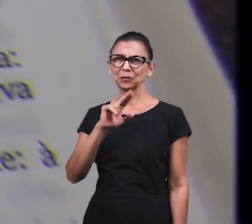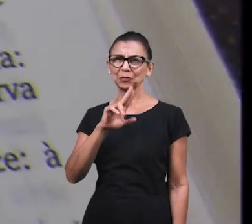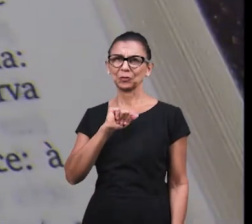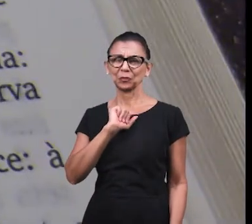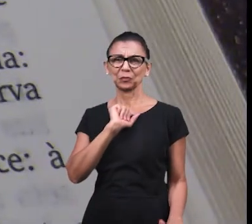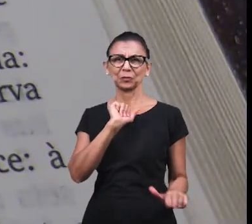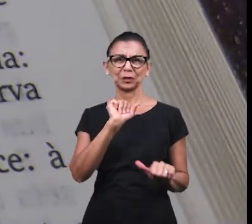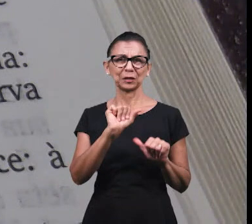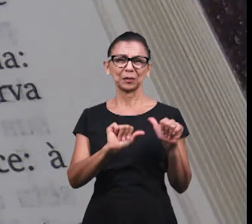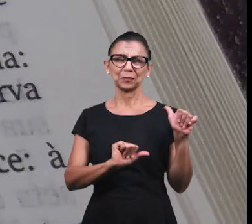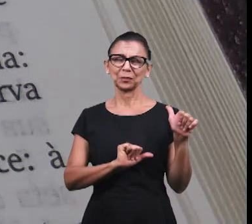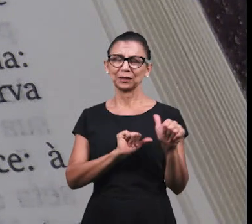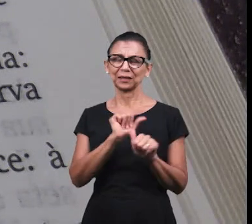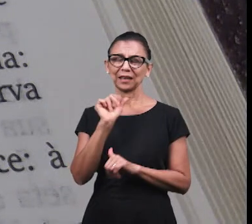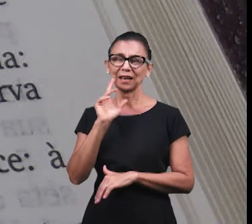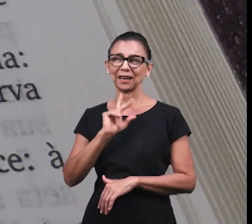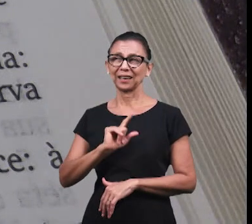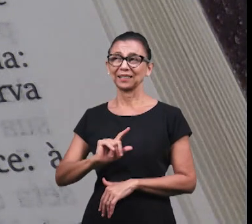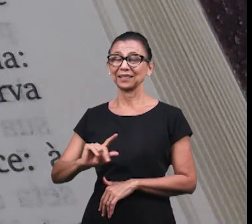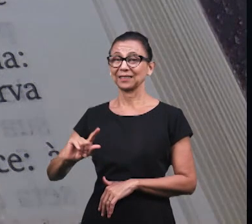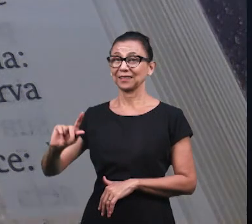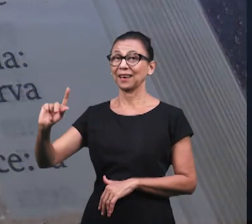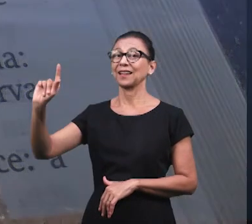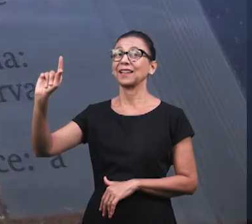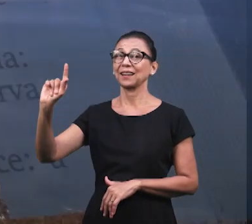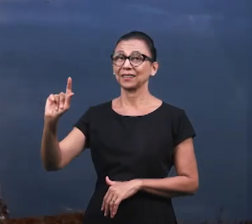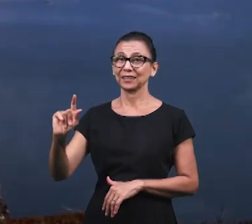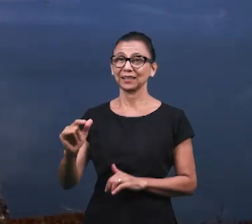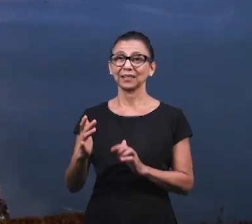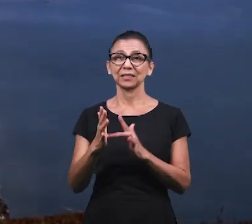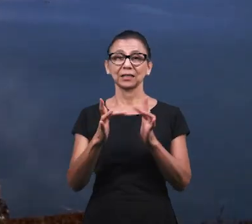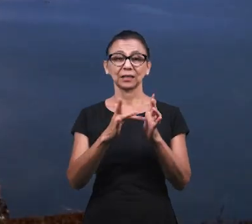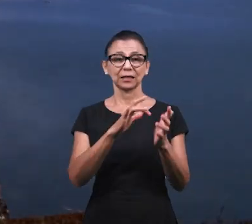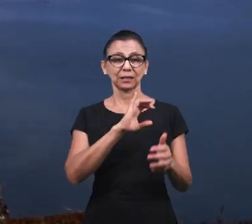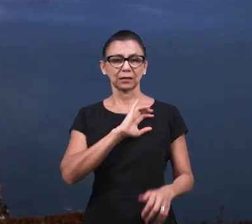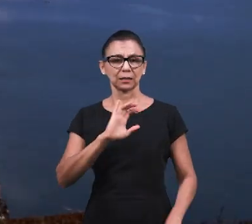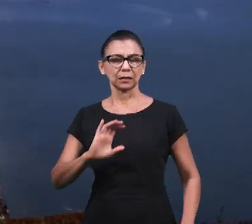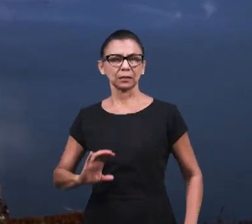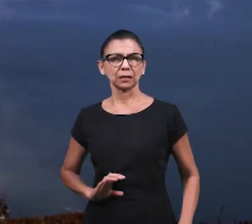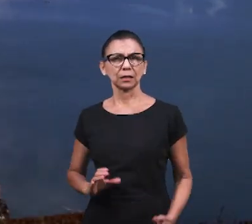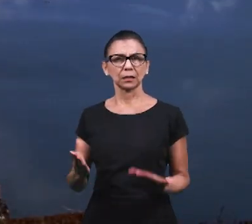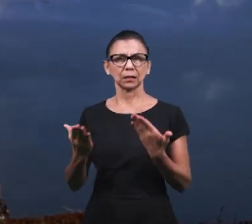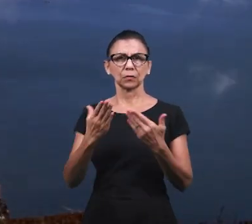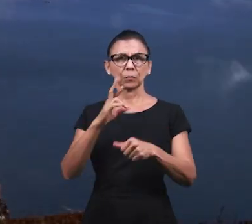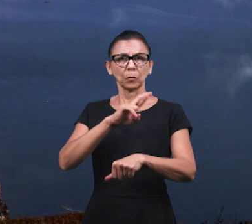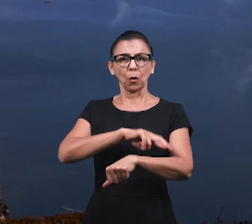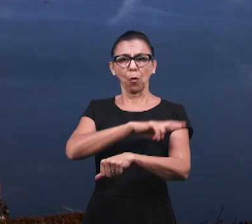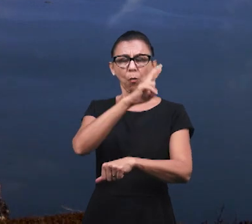Oh,